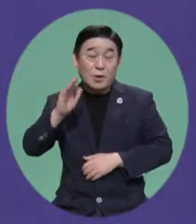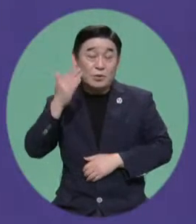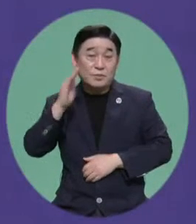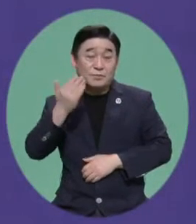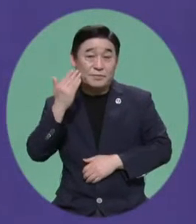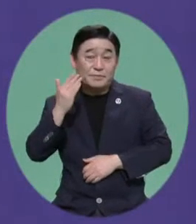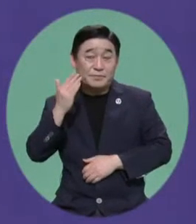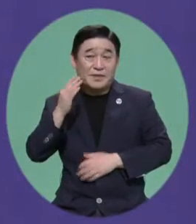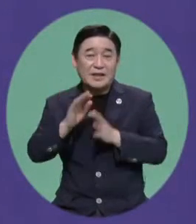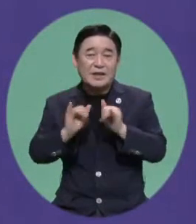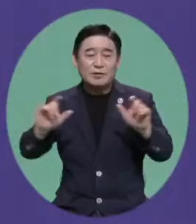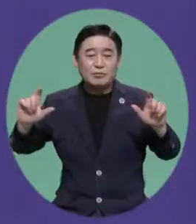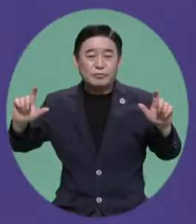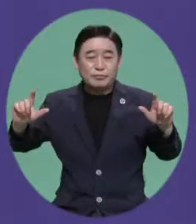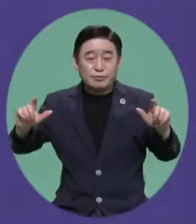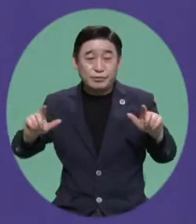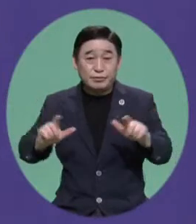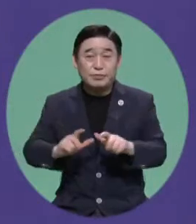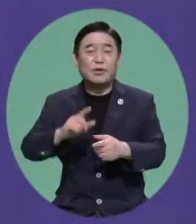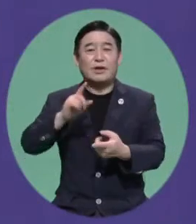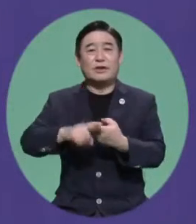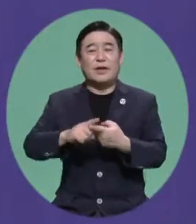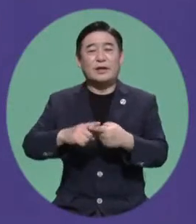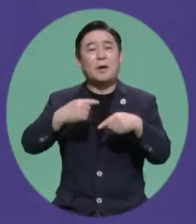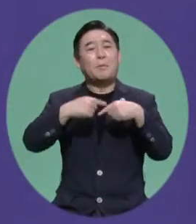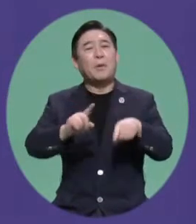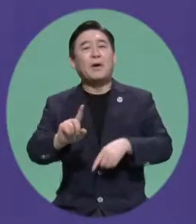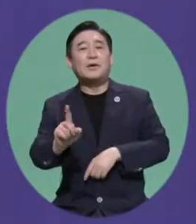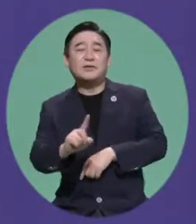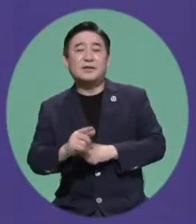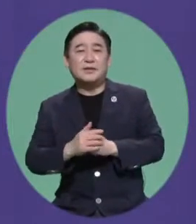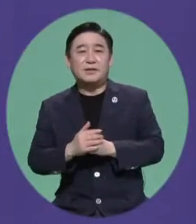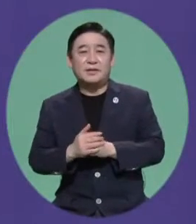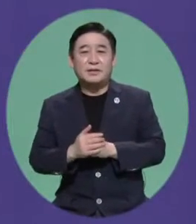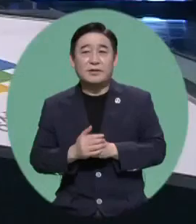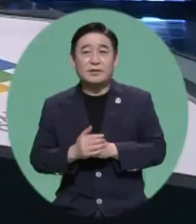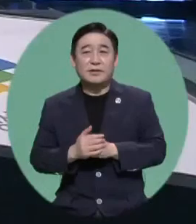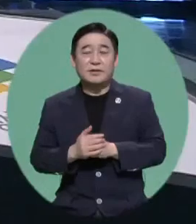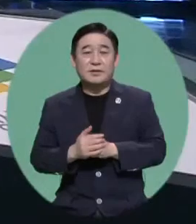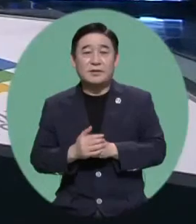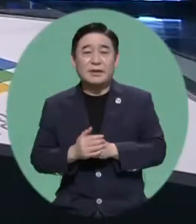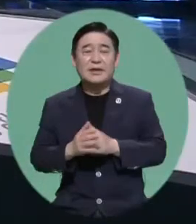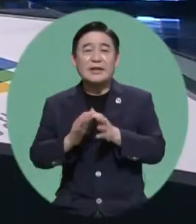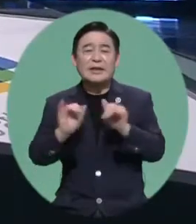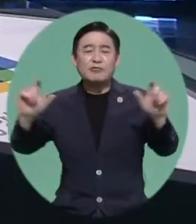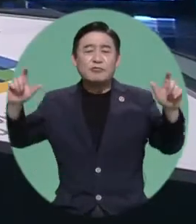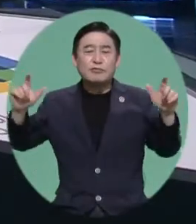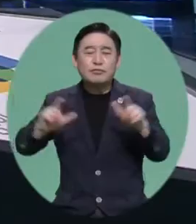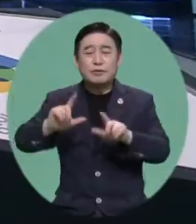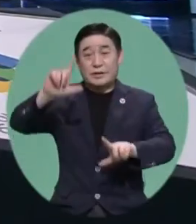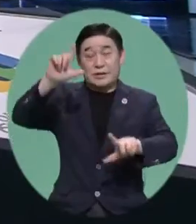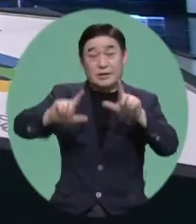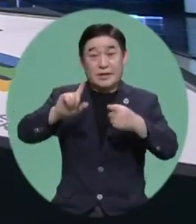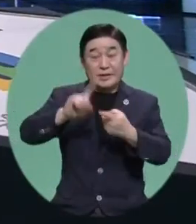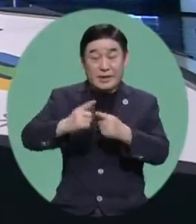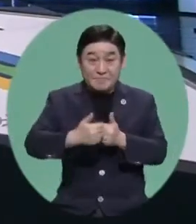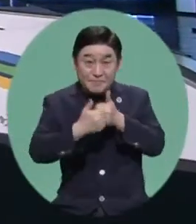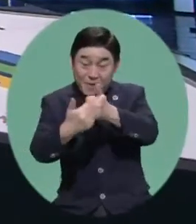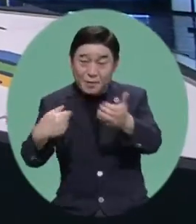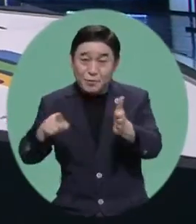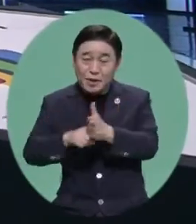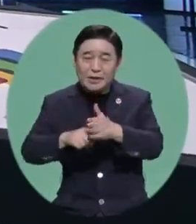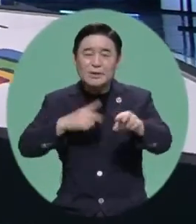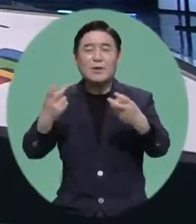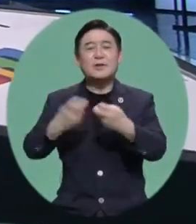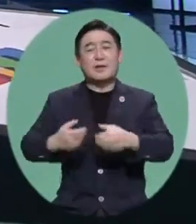진행되고 있는 인구구조의 변화를 어떻게 평가하고 있으며 가시화되는 인구 절벽 현상에 대응하기 위해서